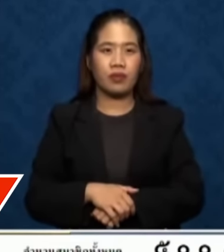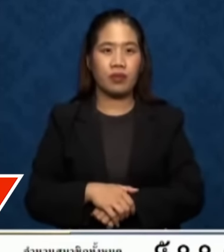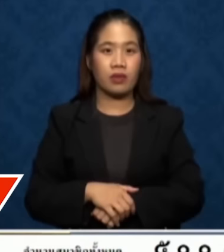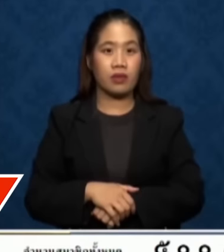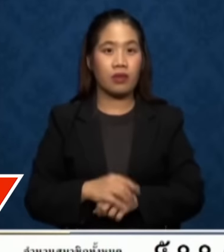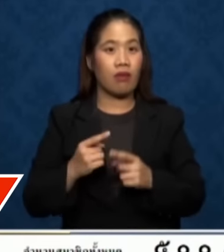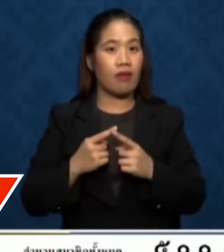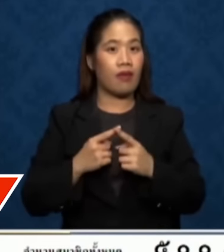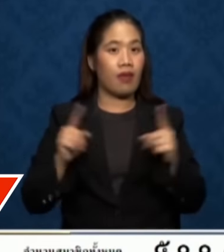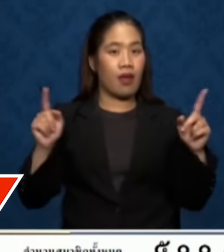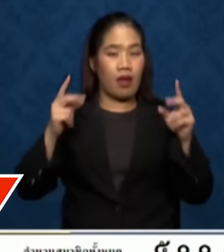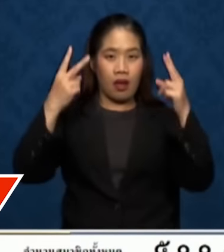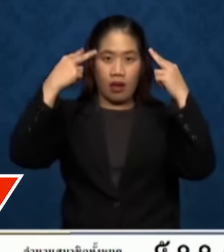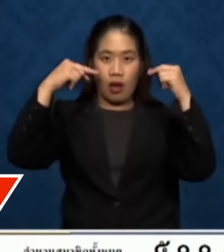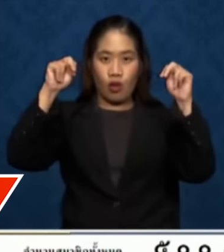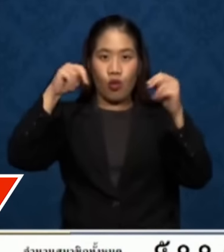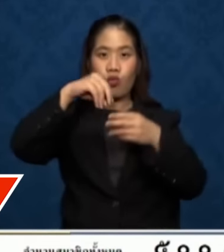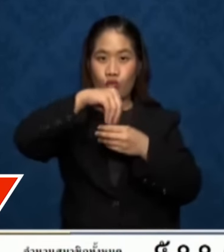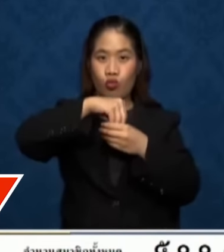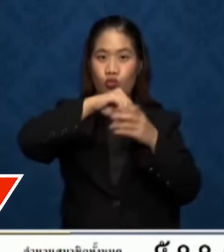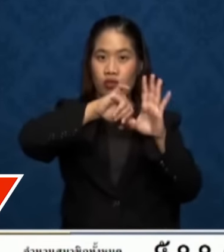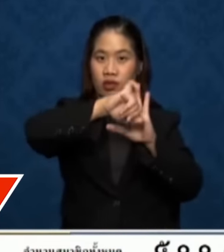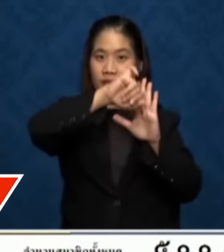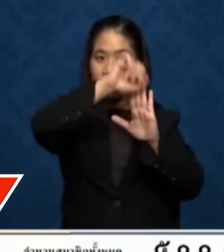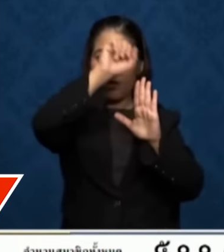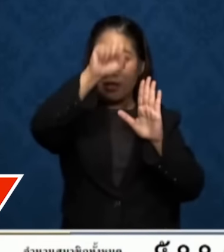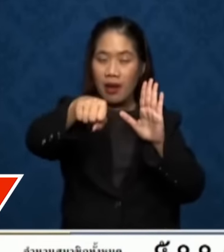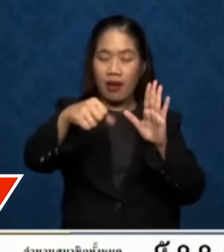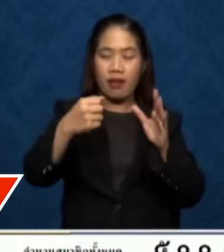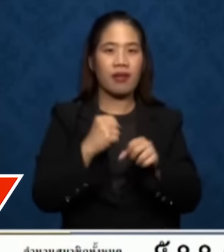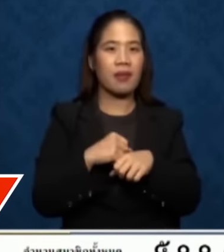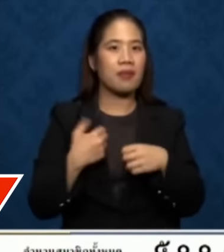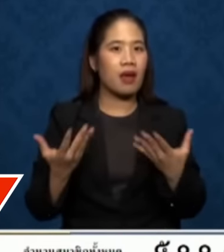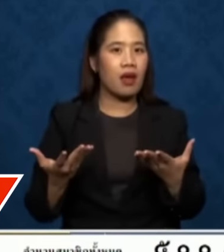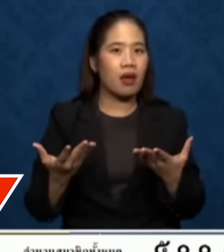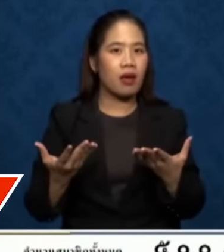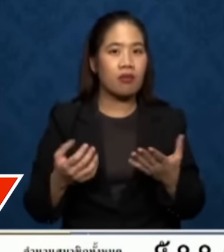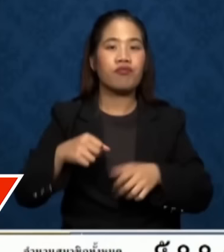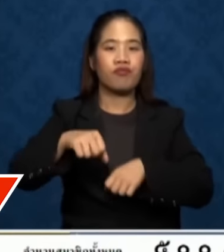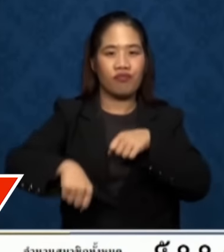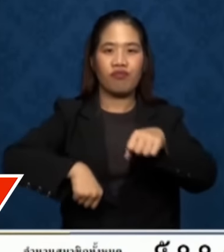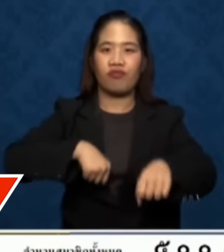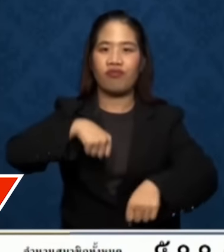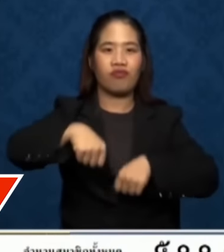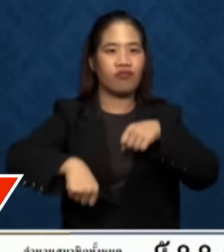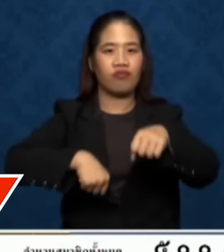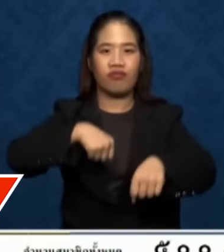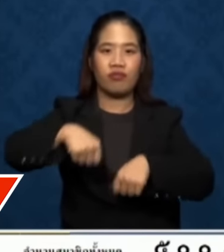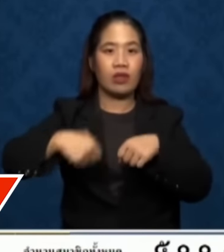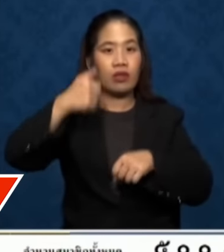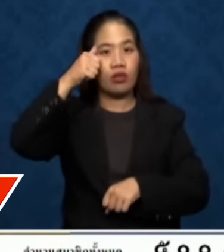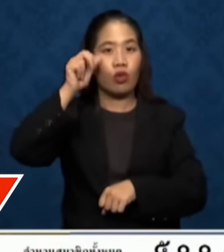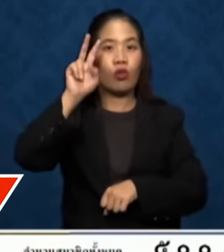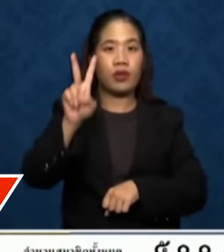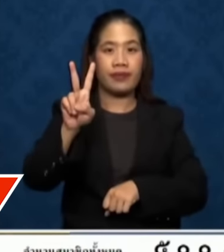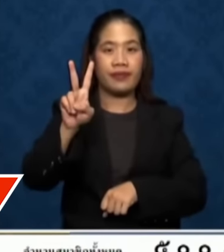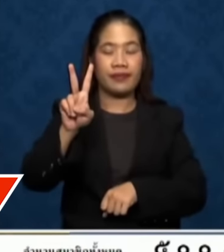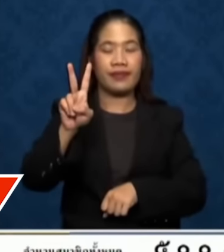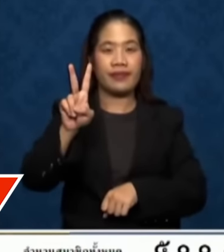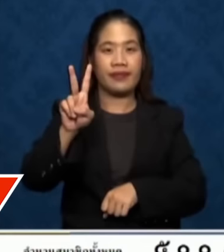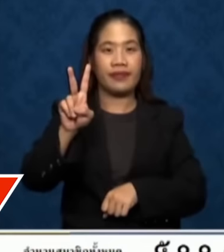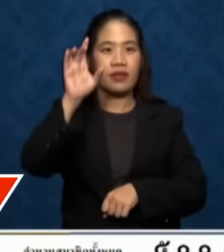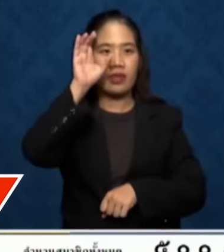รัฐมนตรีค่ะที่ท่านอยู่ที่จังหวัดเชียงใหม่ท่านเลือกที่จะปั่นจักรยานกลางแจ้ง2วันติดกันค่ะและเมื่อ